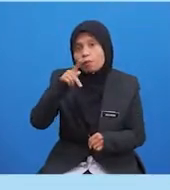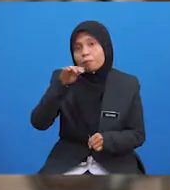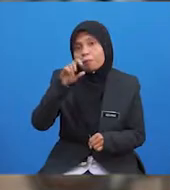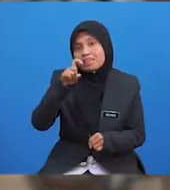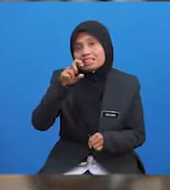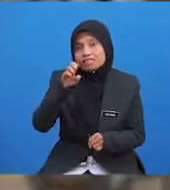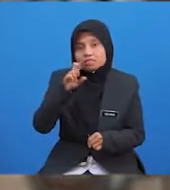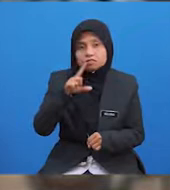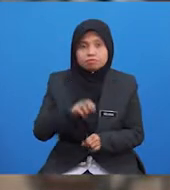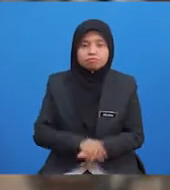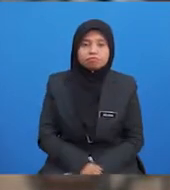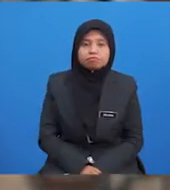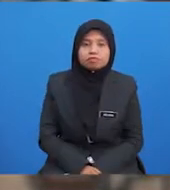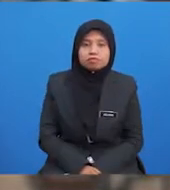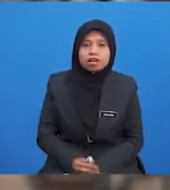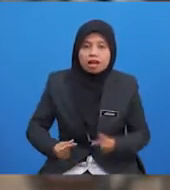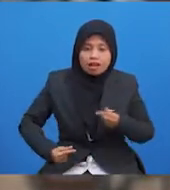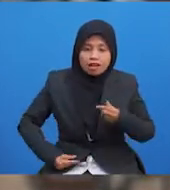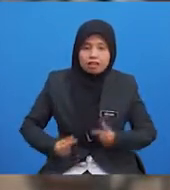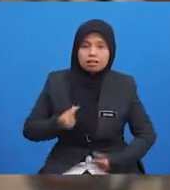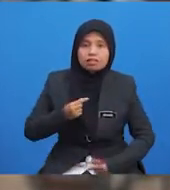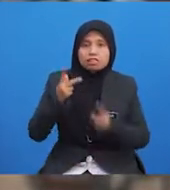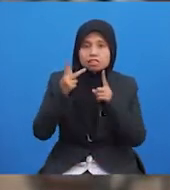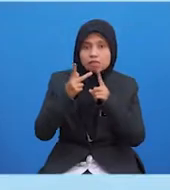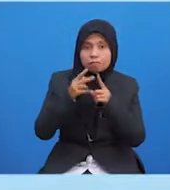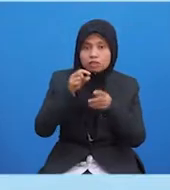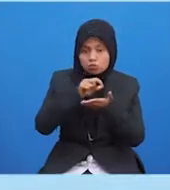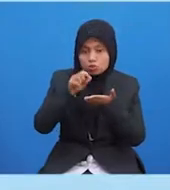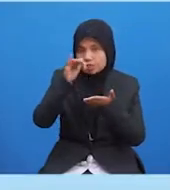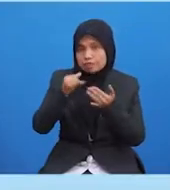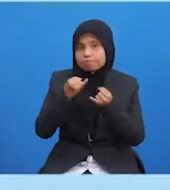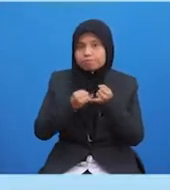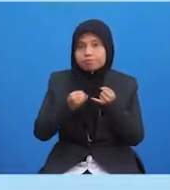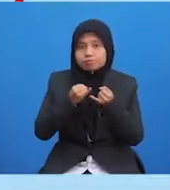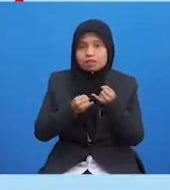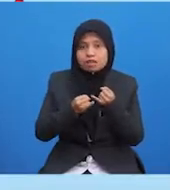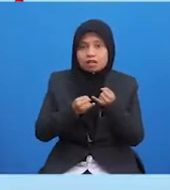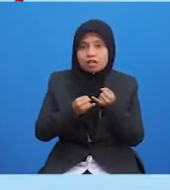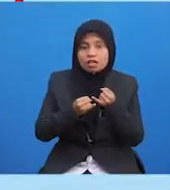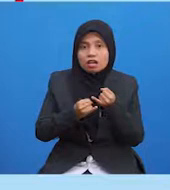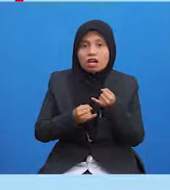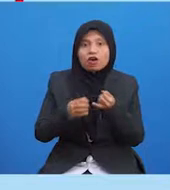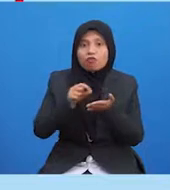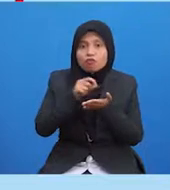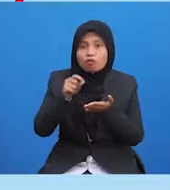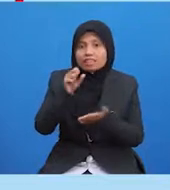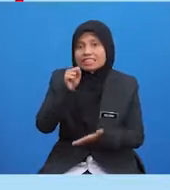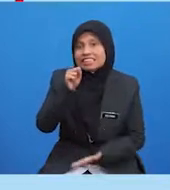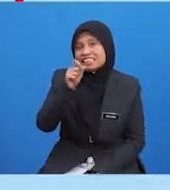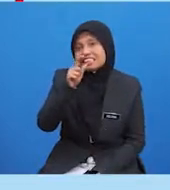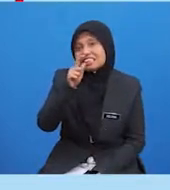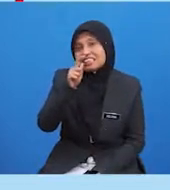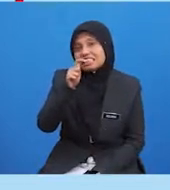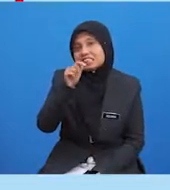ditetapkan. Gaya kepada font yang terakhir ialah font style. Font